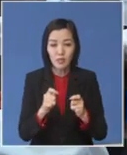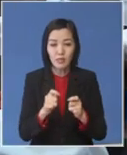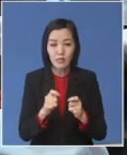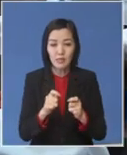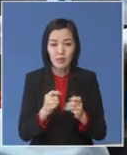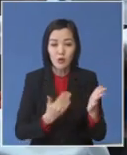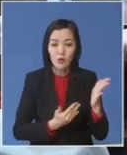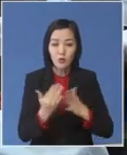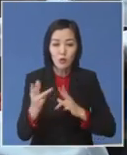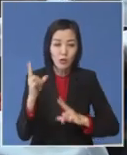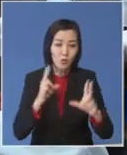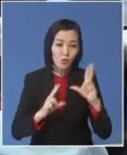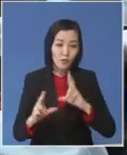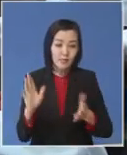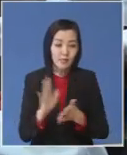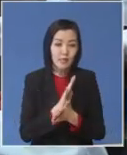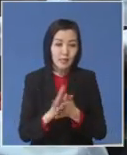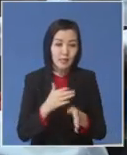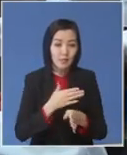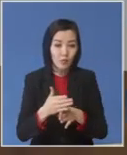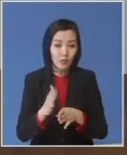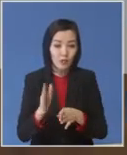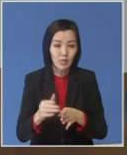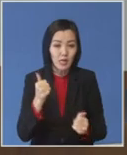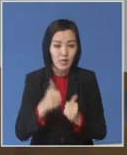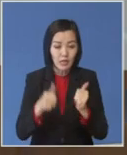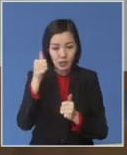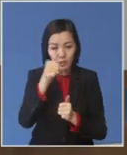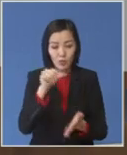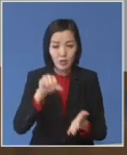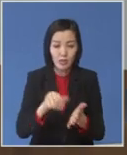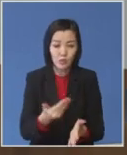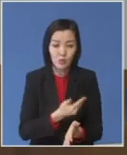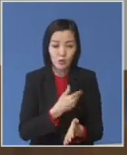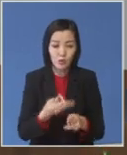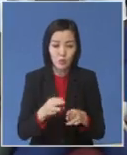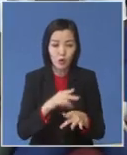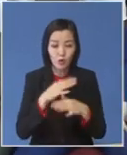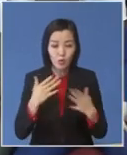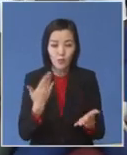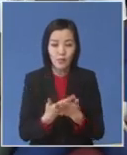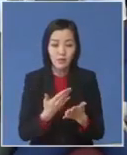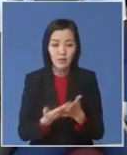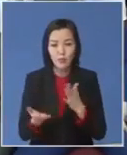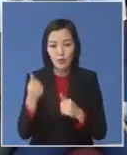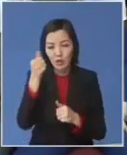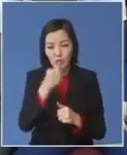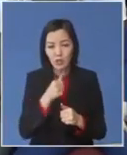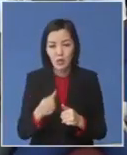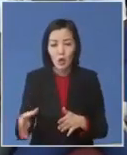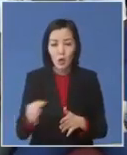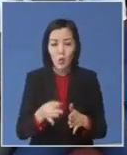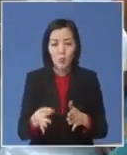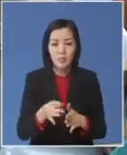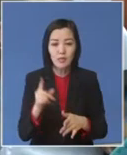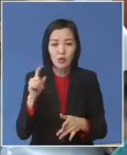беделді оқу орындарына берілетін грант. Содан болар жыл сайын байқауға қатысуға ниет білдіргендер көп. Мәселен, өткен оқу жылында облыстық